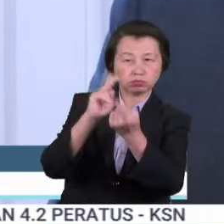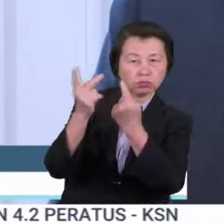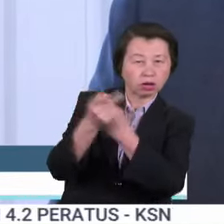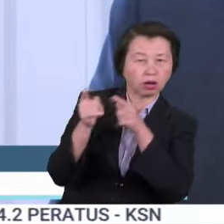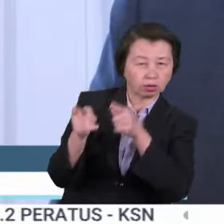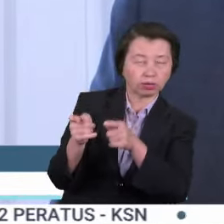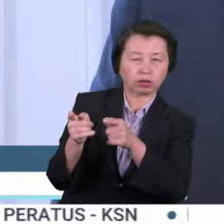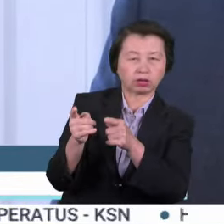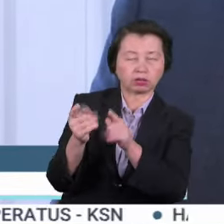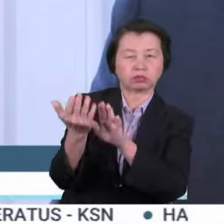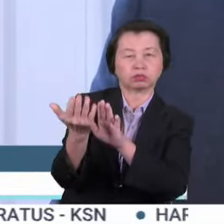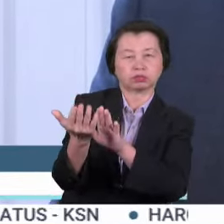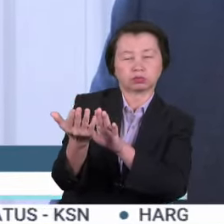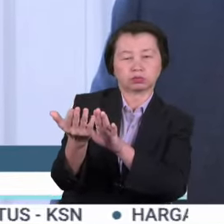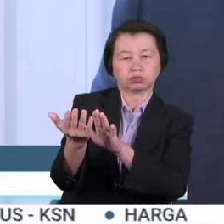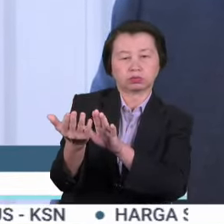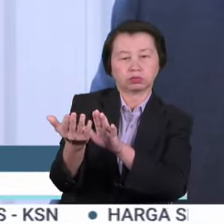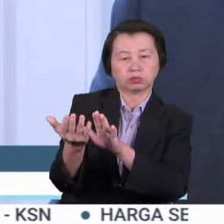keadaan